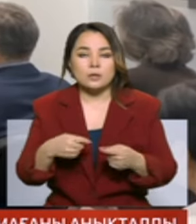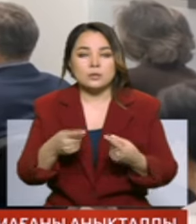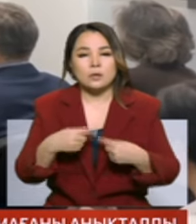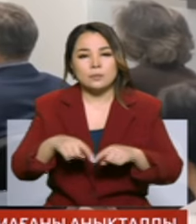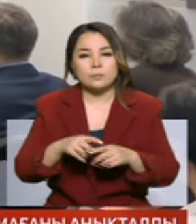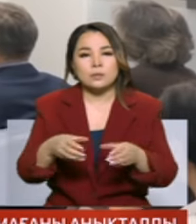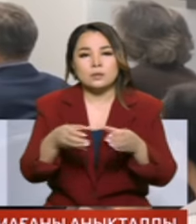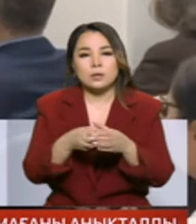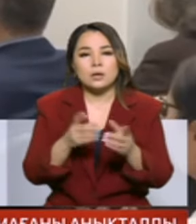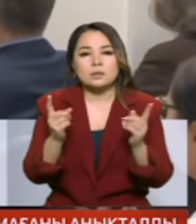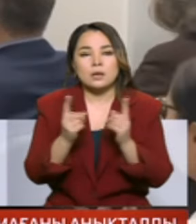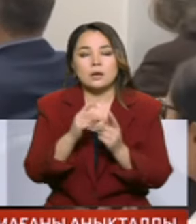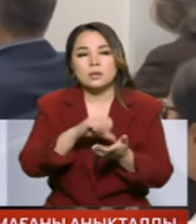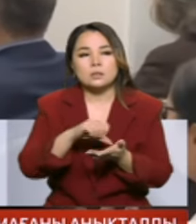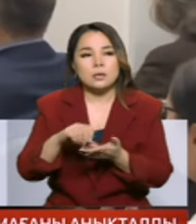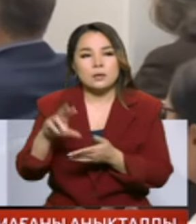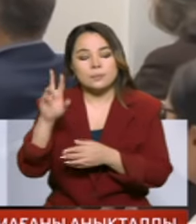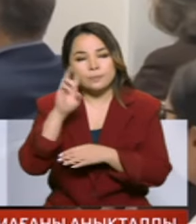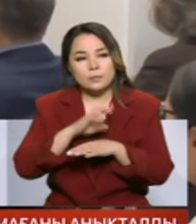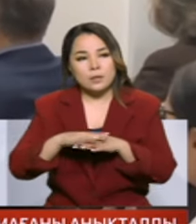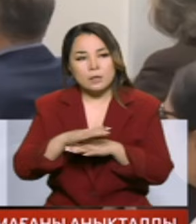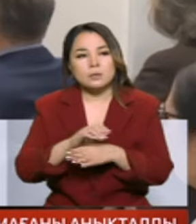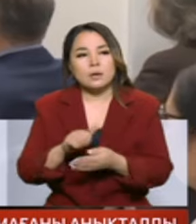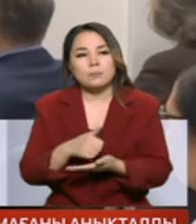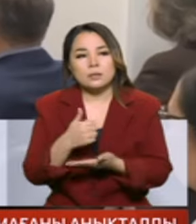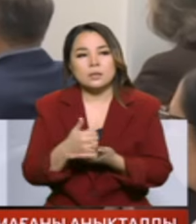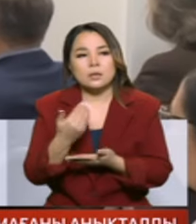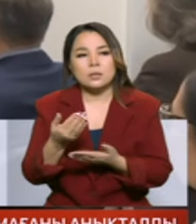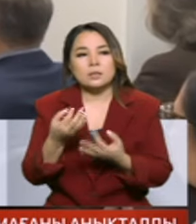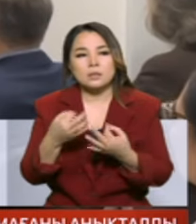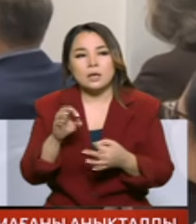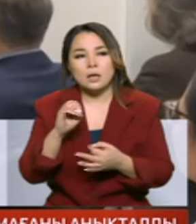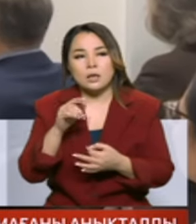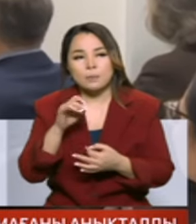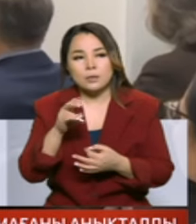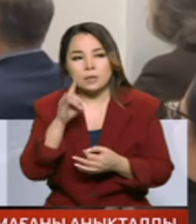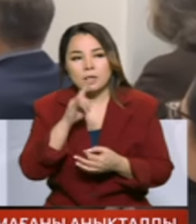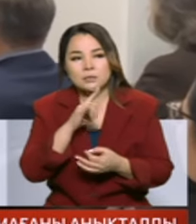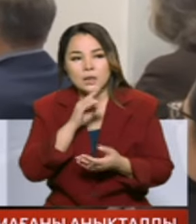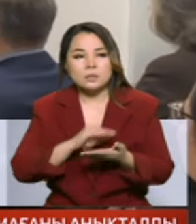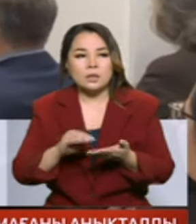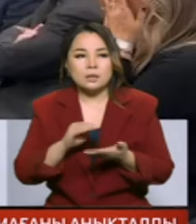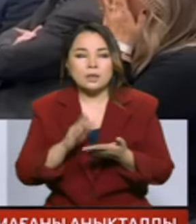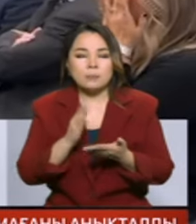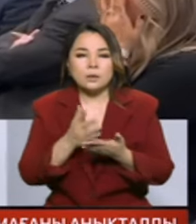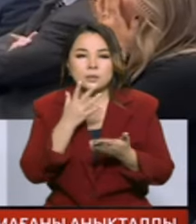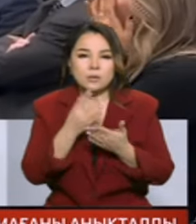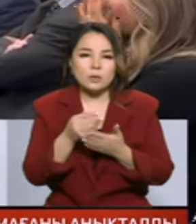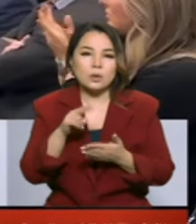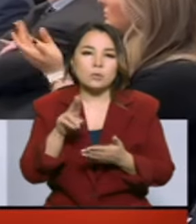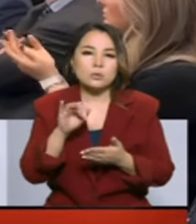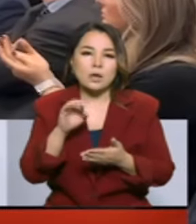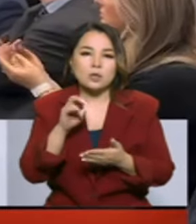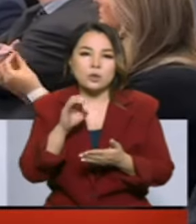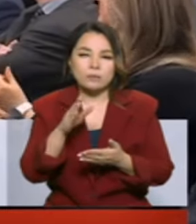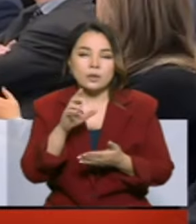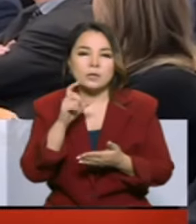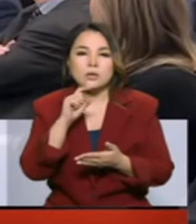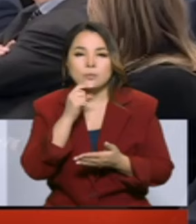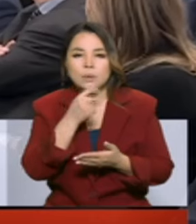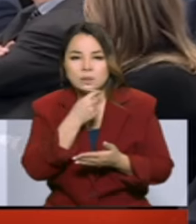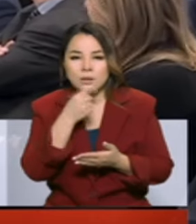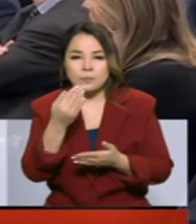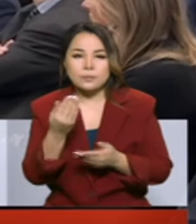қатысты. Жиында мемлекет басшысының Егемен Қазақстан газетінде берген сұхбаты талқыланды. Елші Дәулетбек Құсайынов еліміздің экономикалық